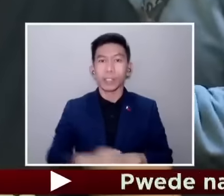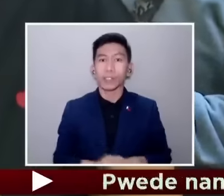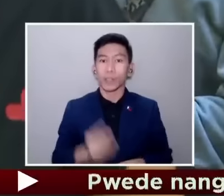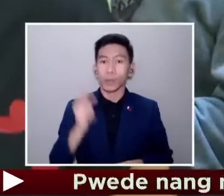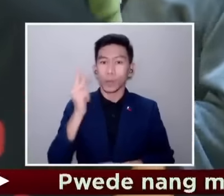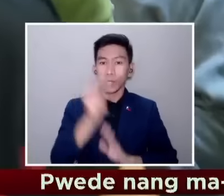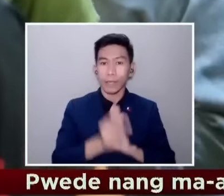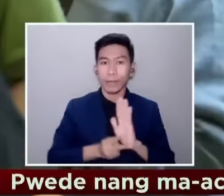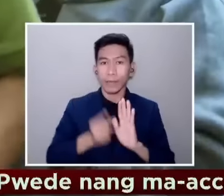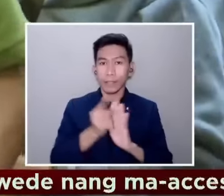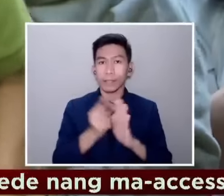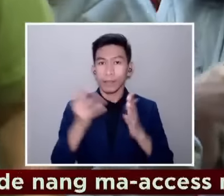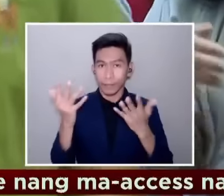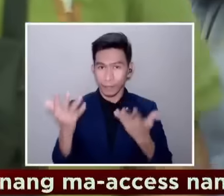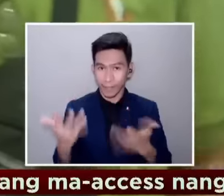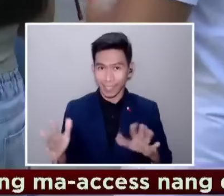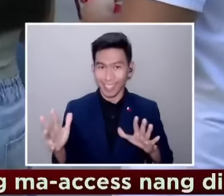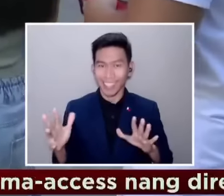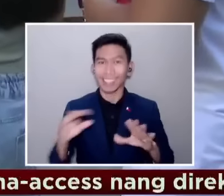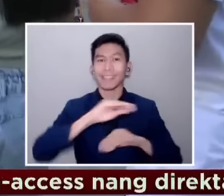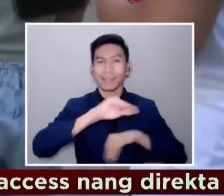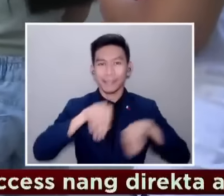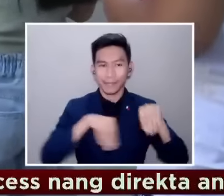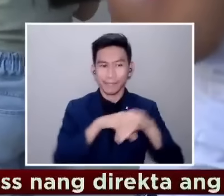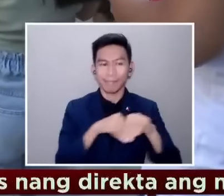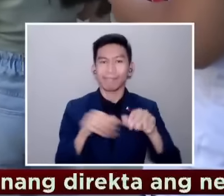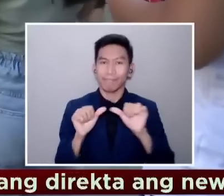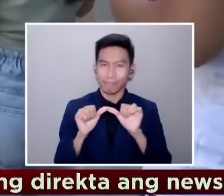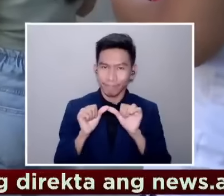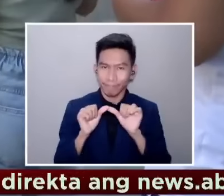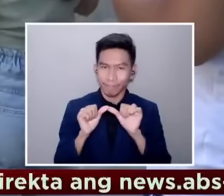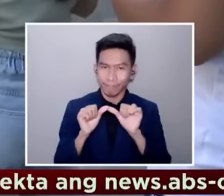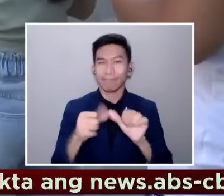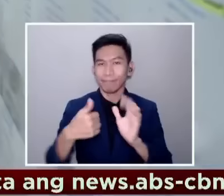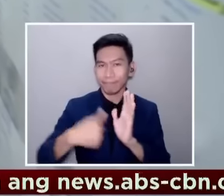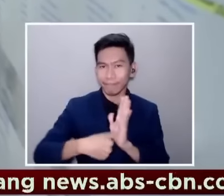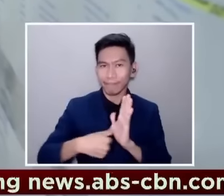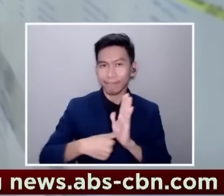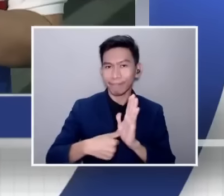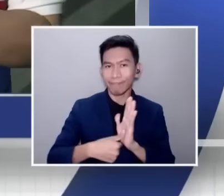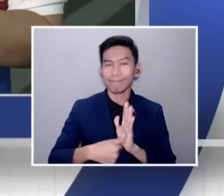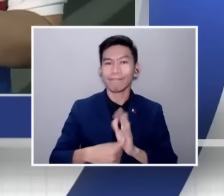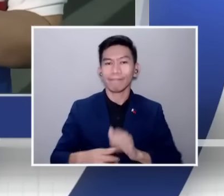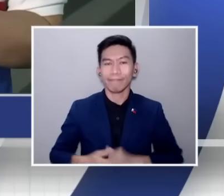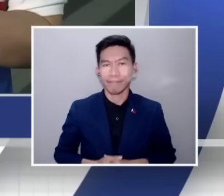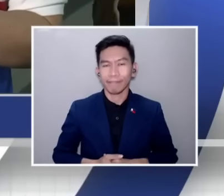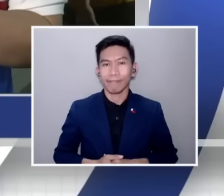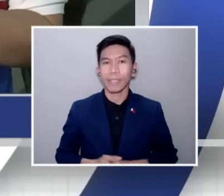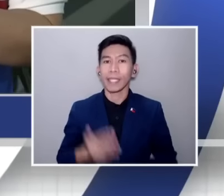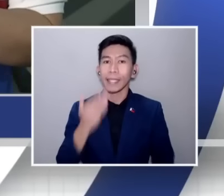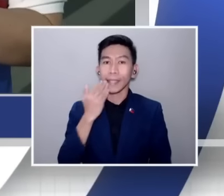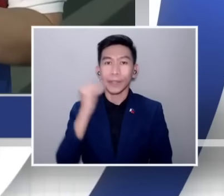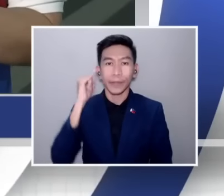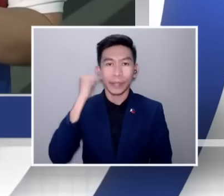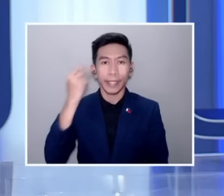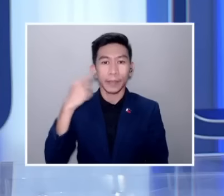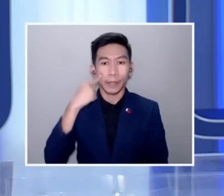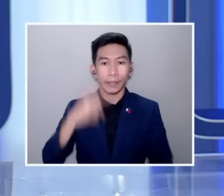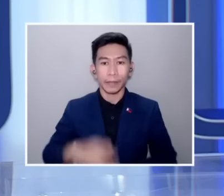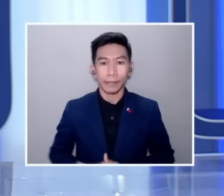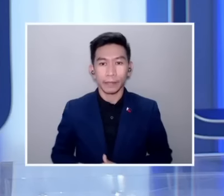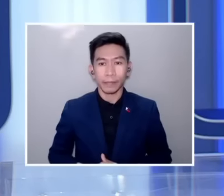ng COMELEC at nagtuloy-tuloy ang botohan sa naturang presinto. Karen? Maraming salamat, Jackie Pascual. Samantala,